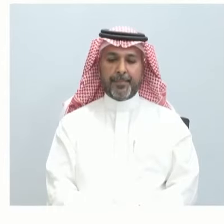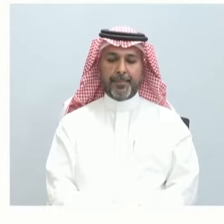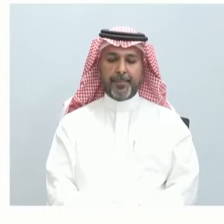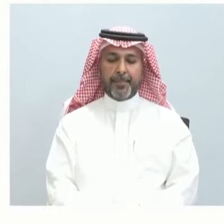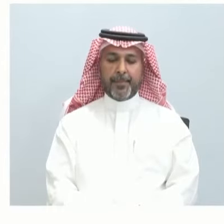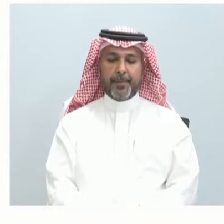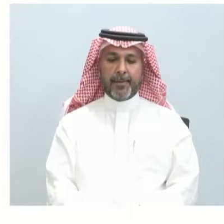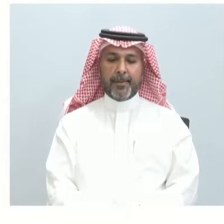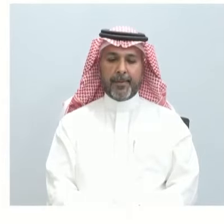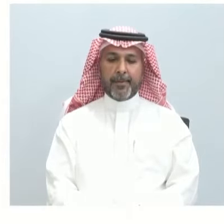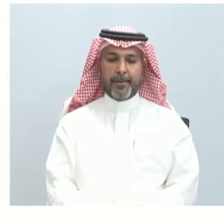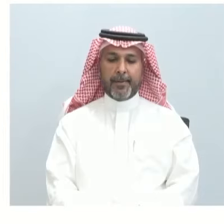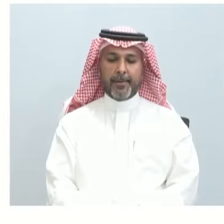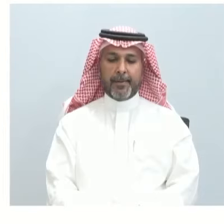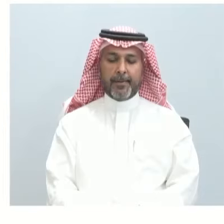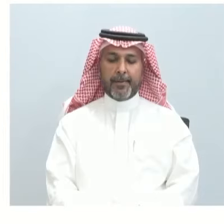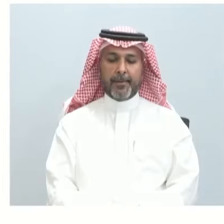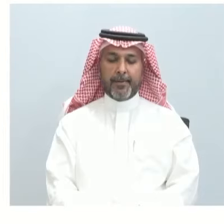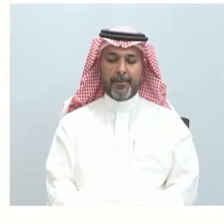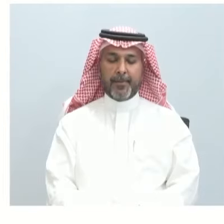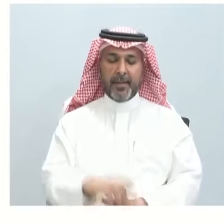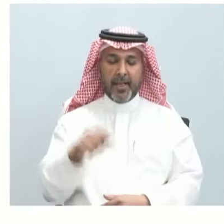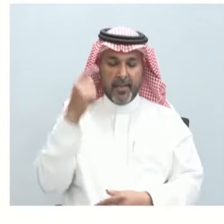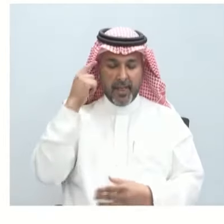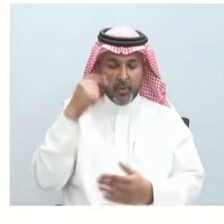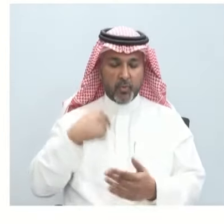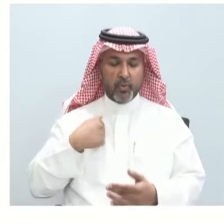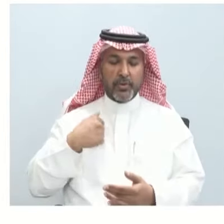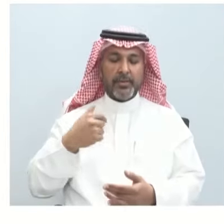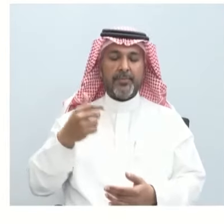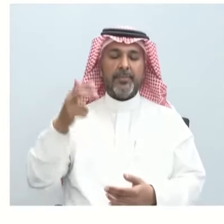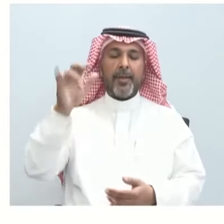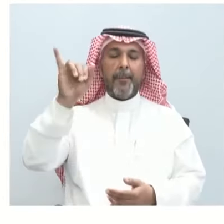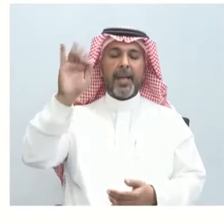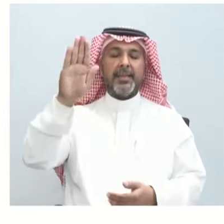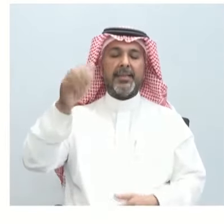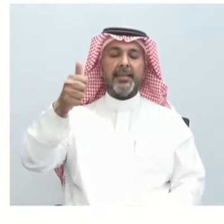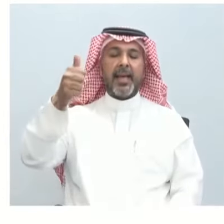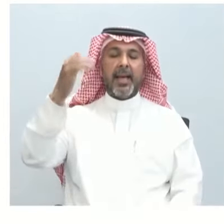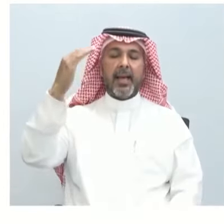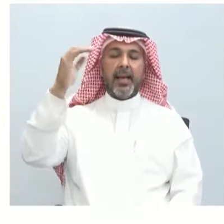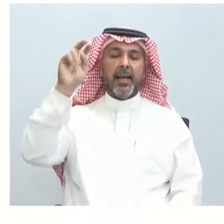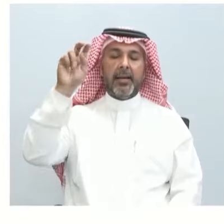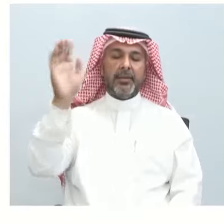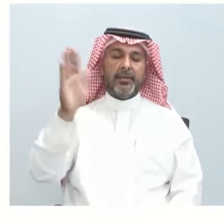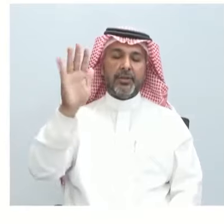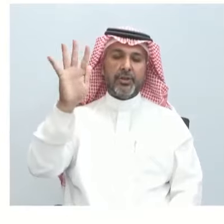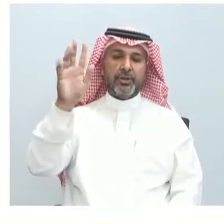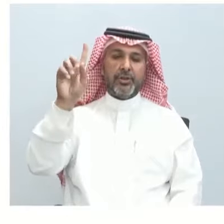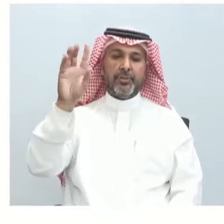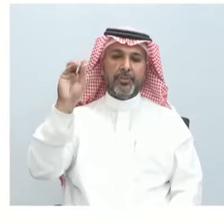وجدنا مساحه شبه المنحرف المطلوبه باستخدام جمع وحيدات كثيرات الحدود